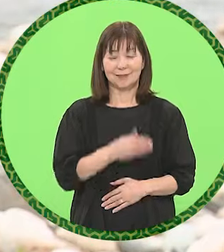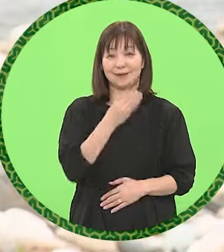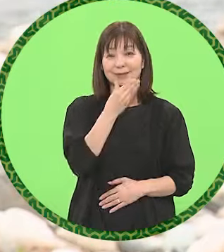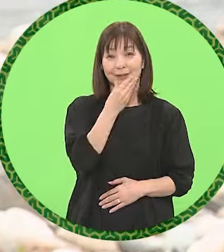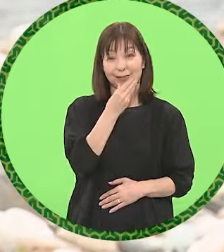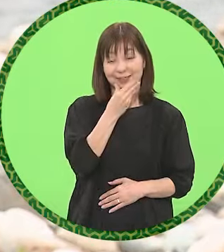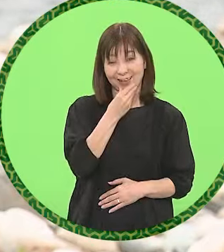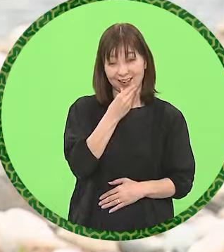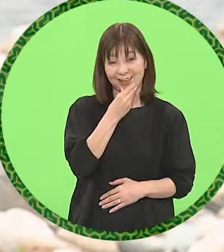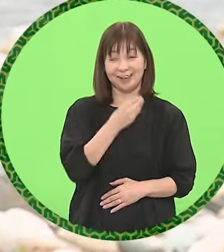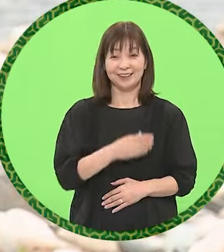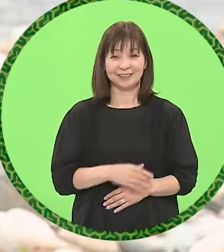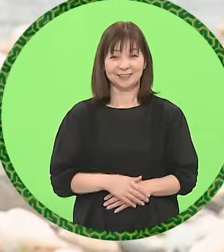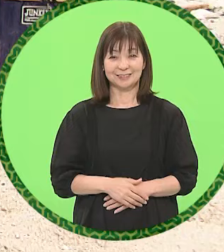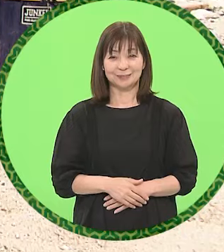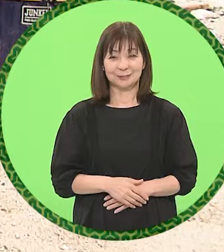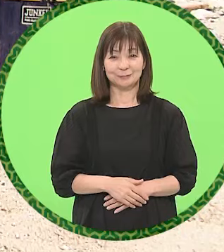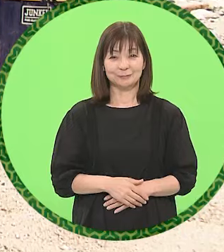幸せ。